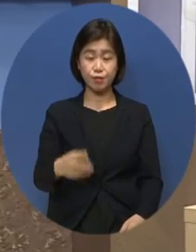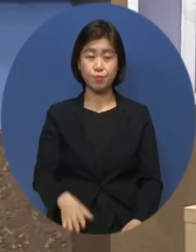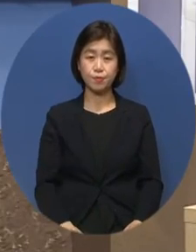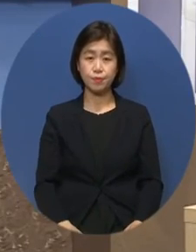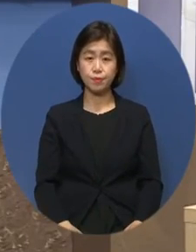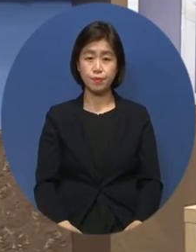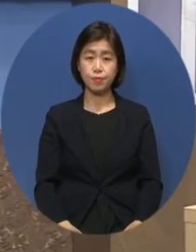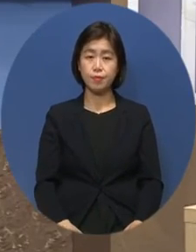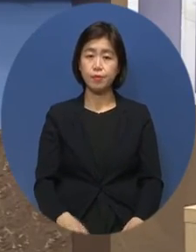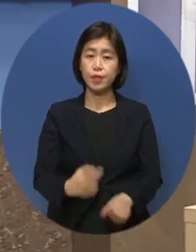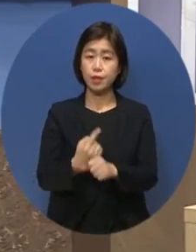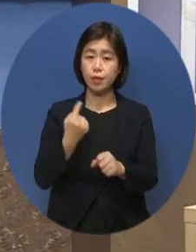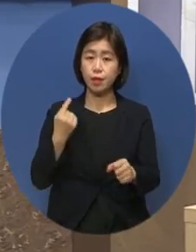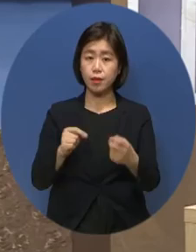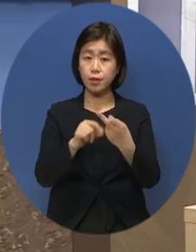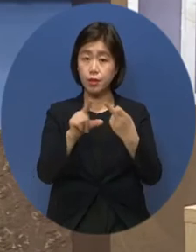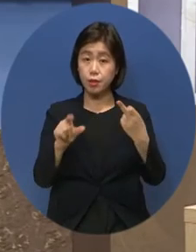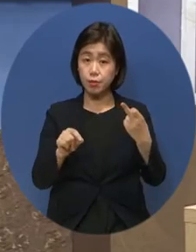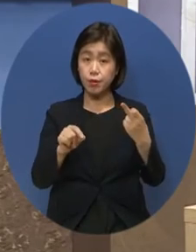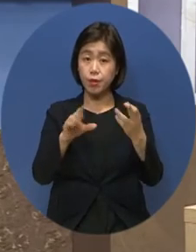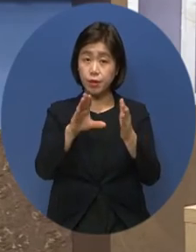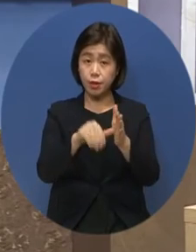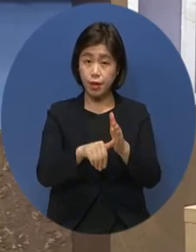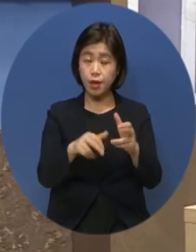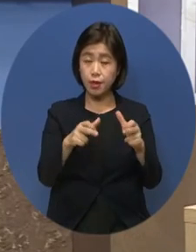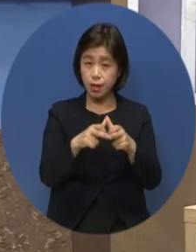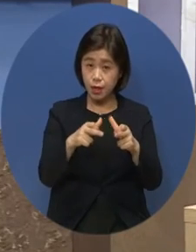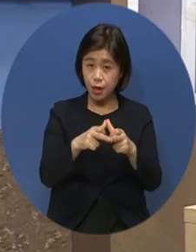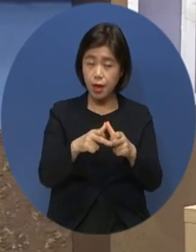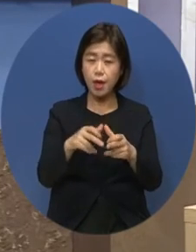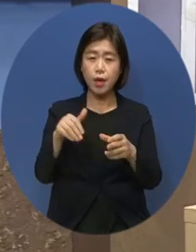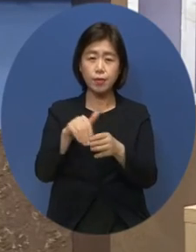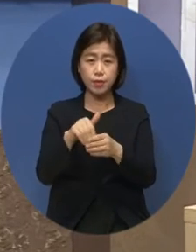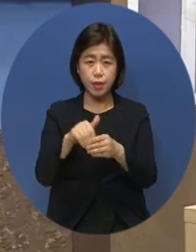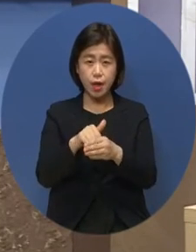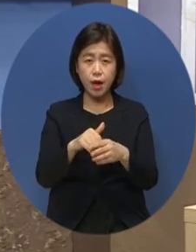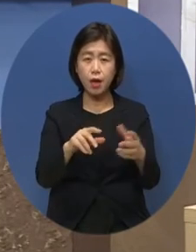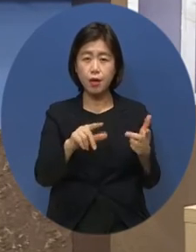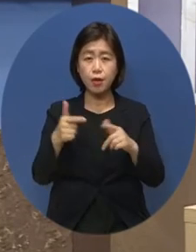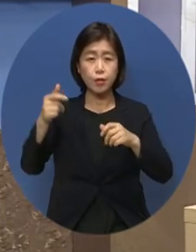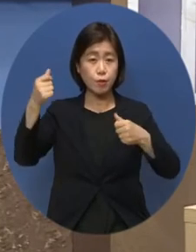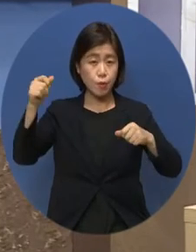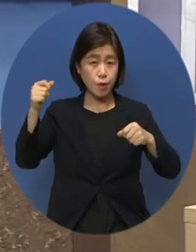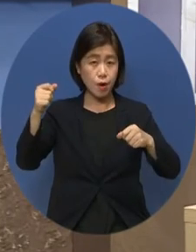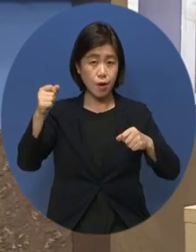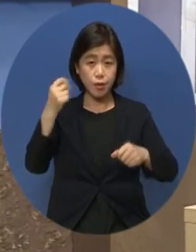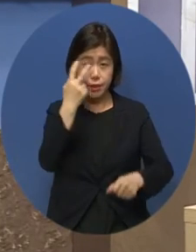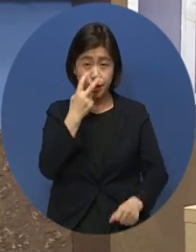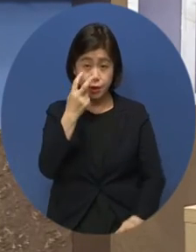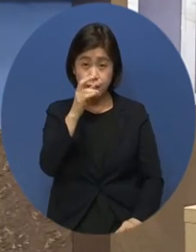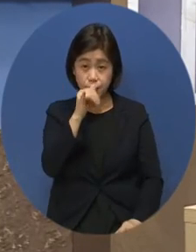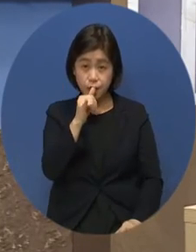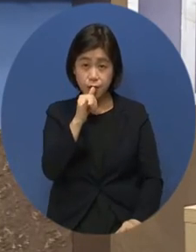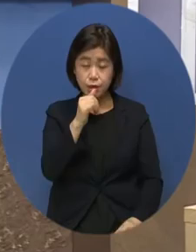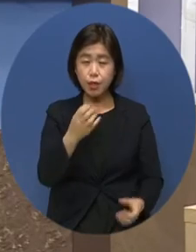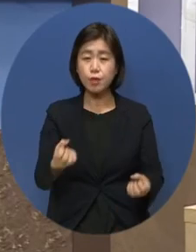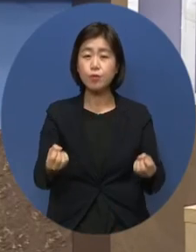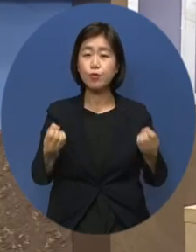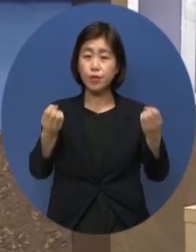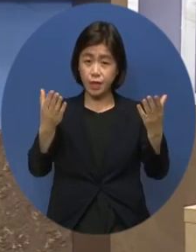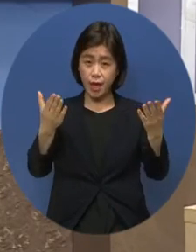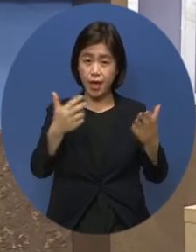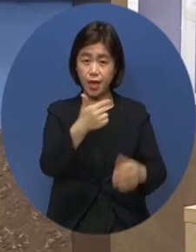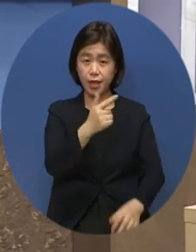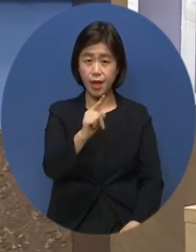지난해 12월에는 이 장애와 문화 등 다른 이야기를 공연으로 즐길 수 있는 축제인 나나 페스티벌을 온라인으로 개최를